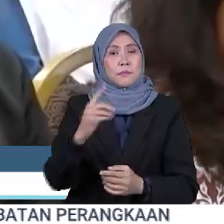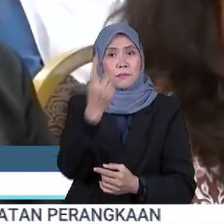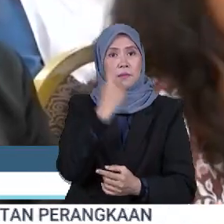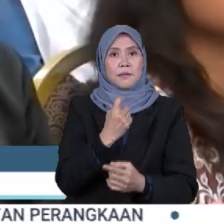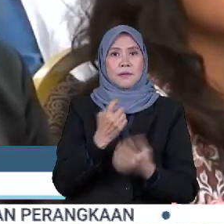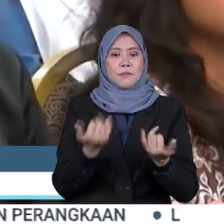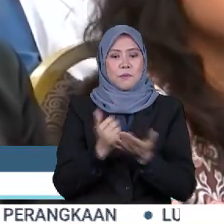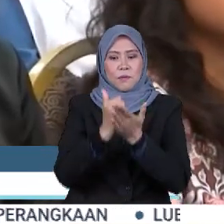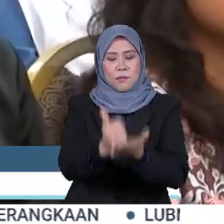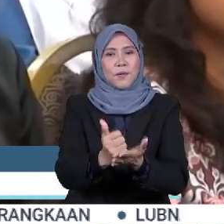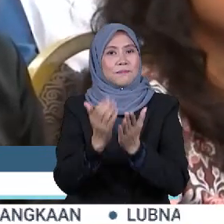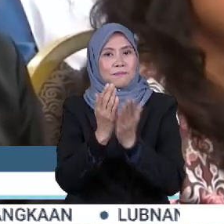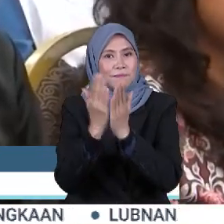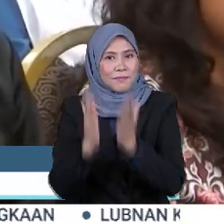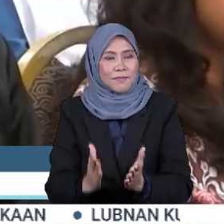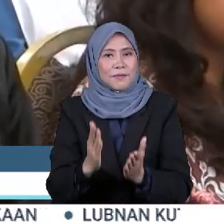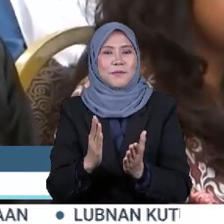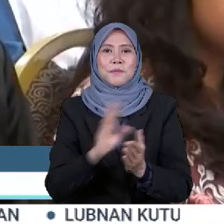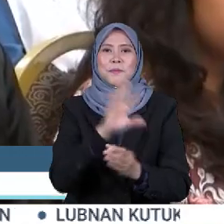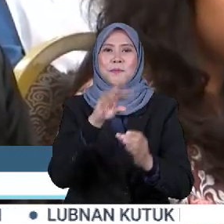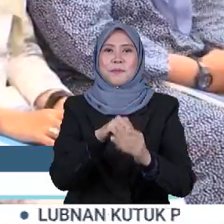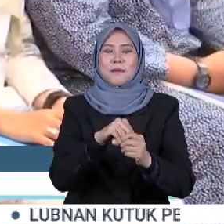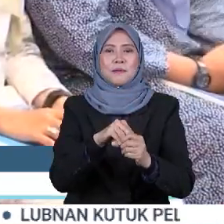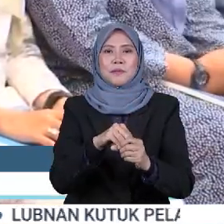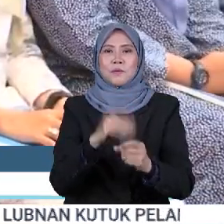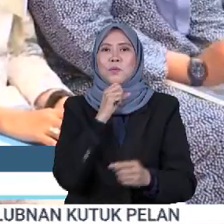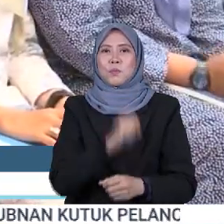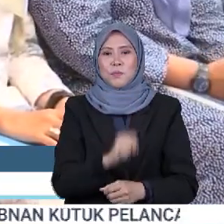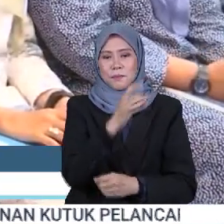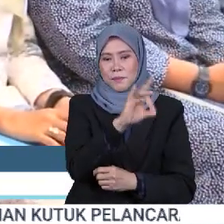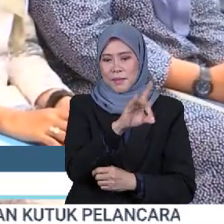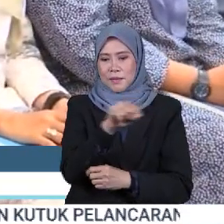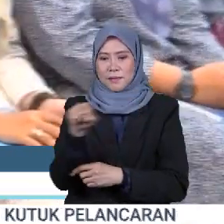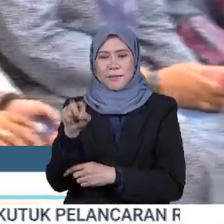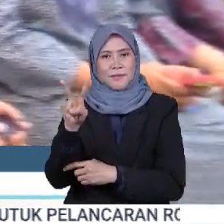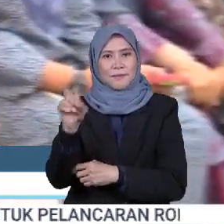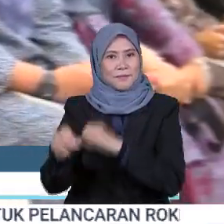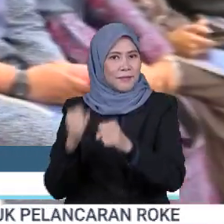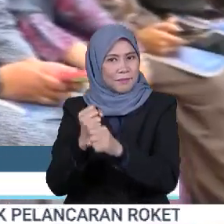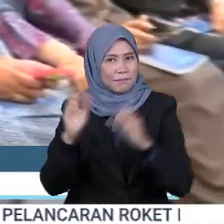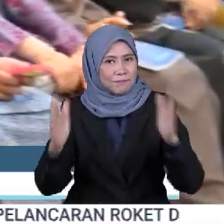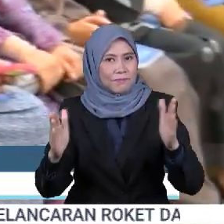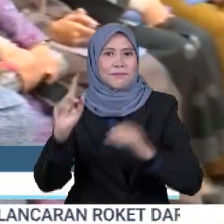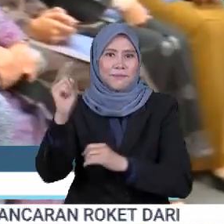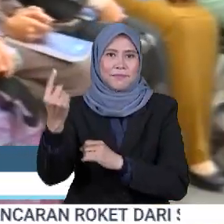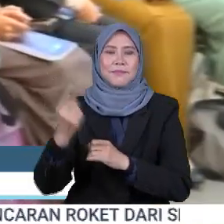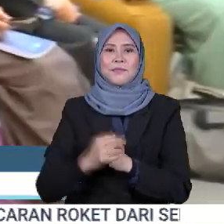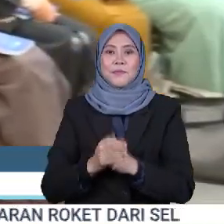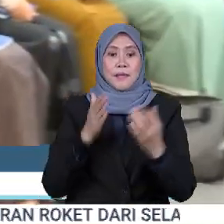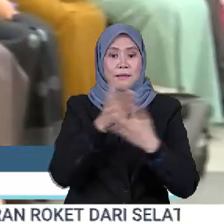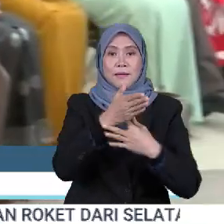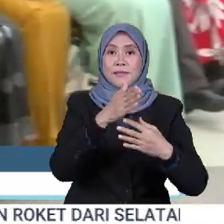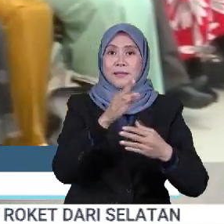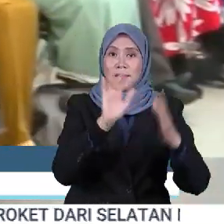berhubung bantuan mahasiswa yang Hanya membabitkan mereka yang berusia 18 tahun hingga 20 tahun saja mengenai akses